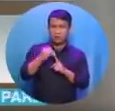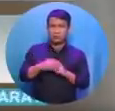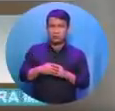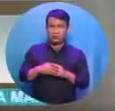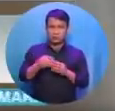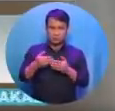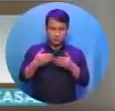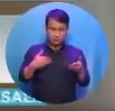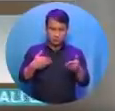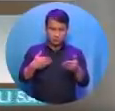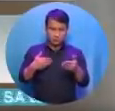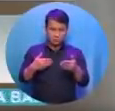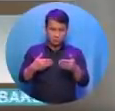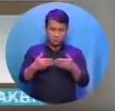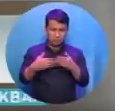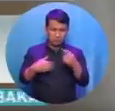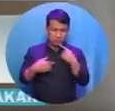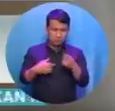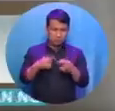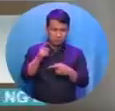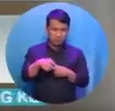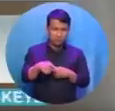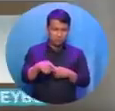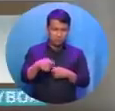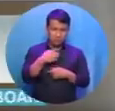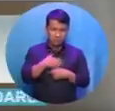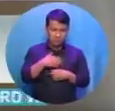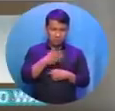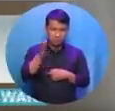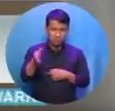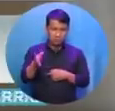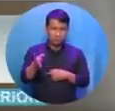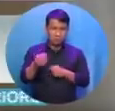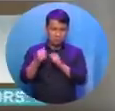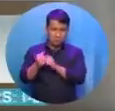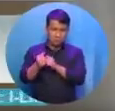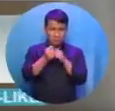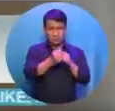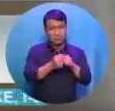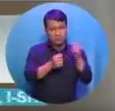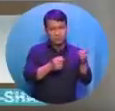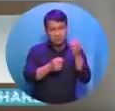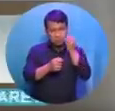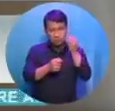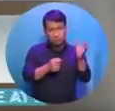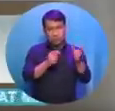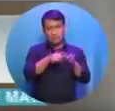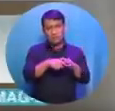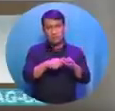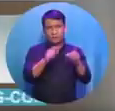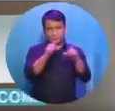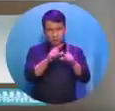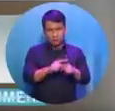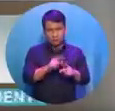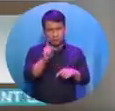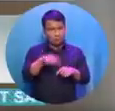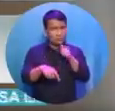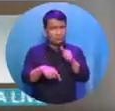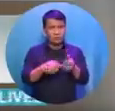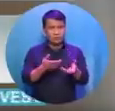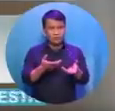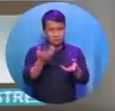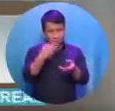may rin nangyari pa po. Sabi ko naman po, kung hindi po ako makakapagreklamo pala, samahan na lang po nila ako umuwi sa bahay. Kasi po, may mga salita na po na hindi po ka